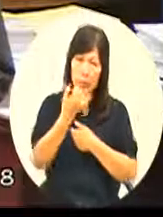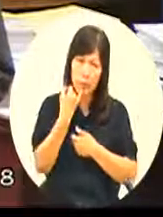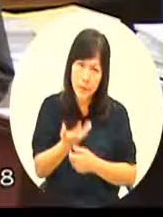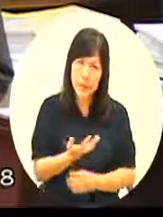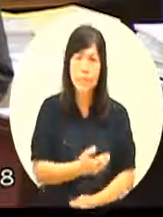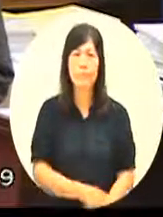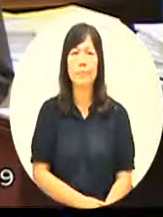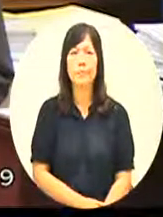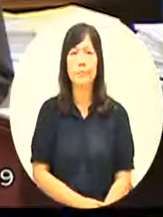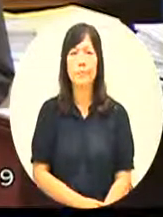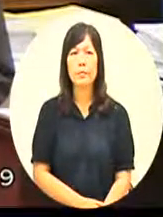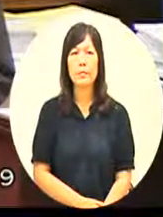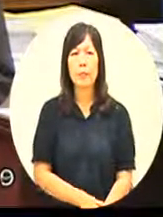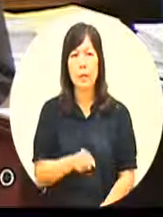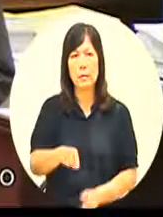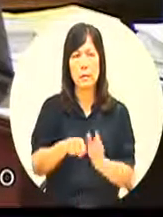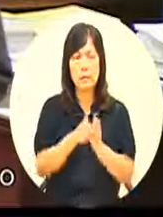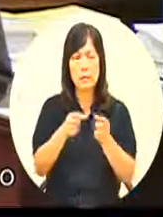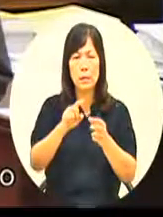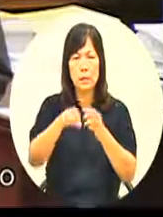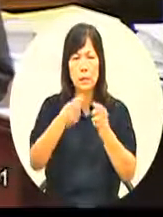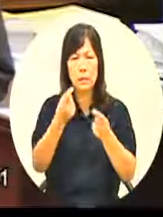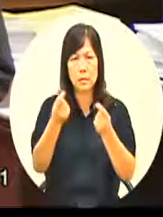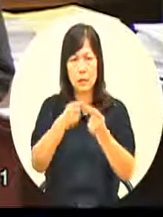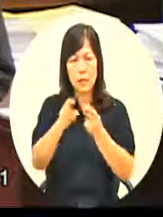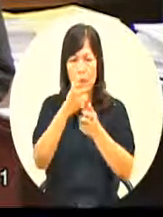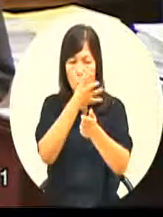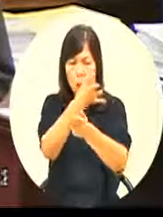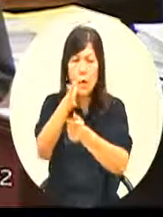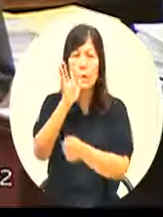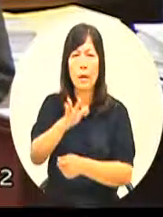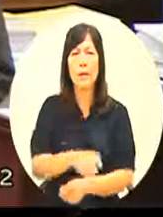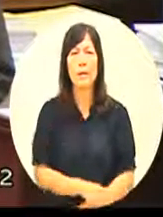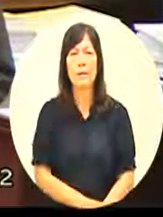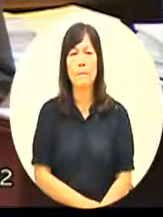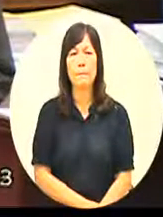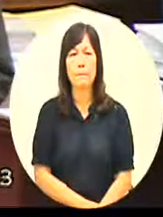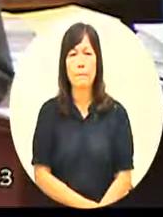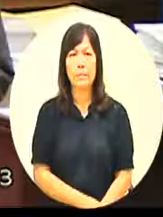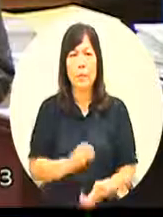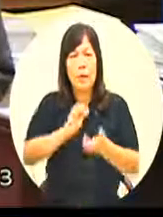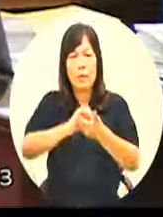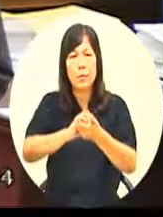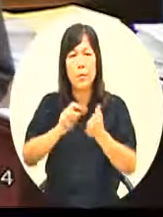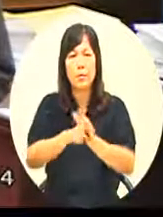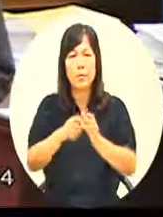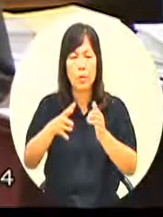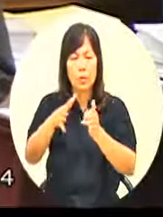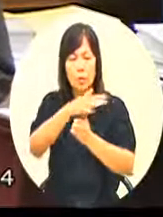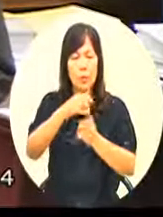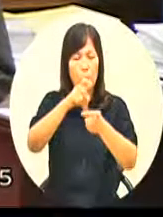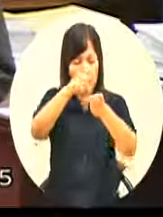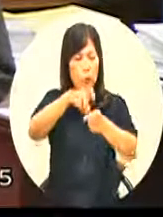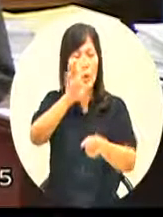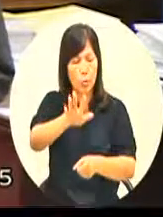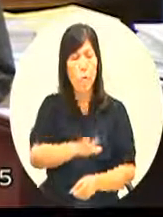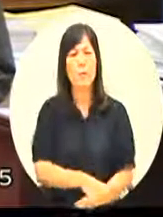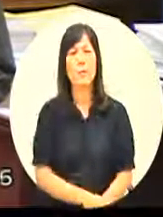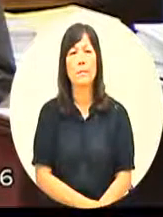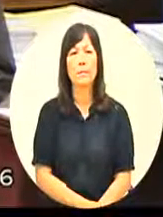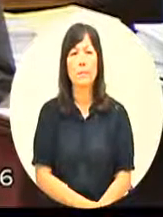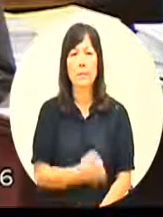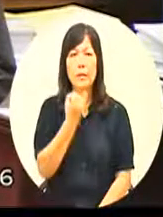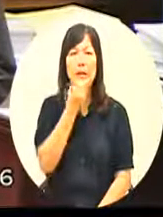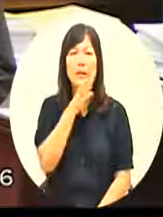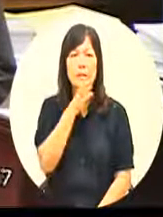为虽然它只是一份这样子的调查，那它也不竟然涵盖了全部的指数和指标，可是毕